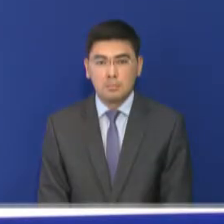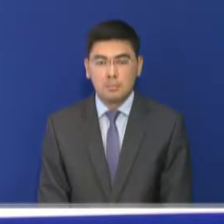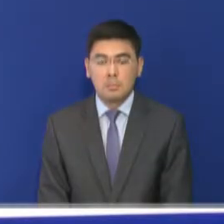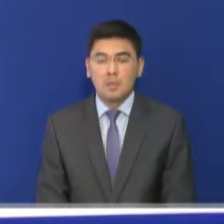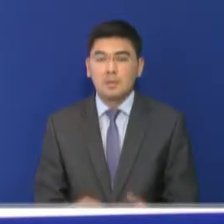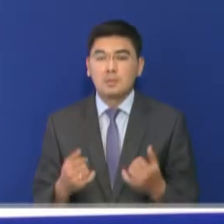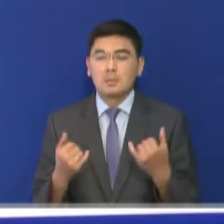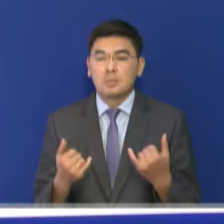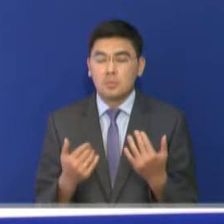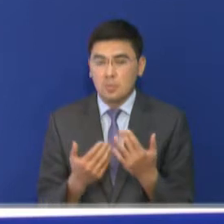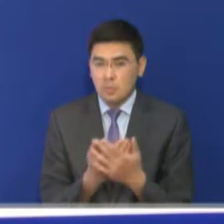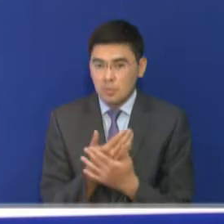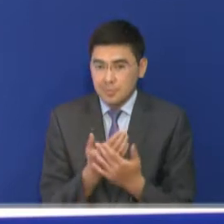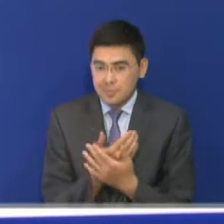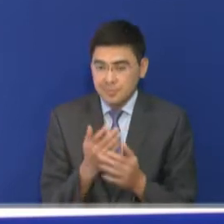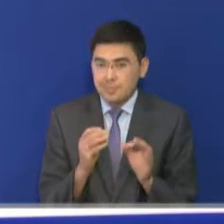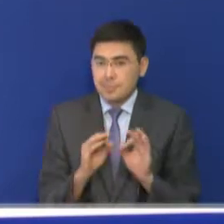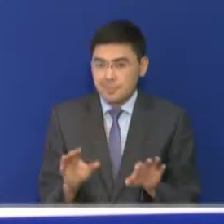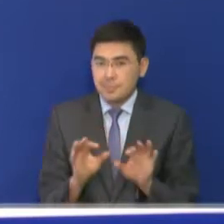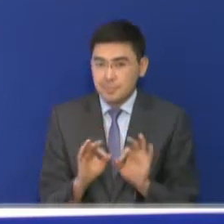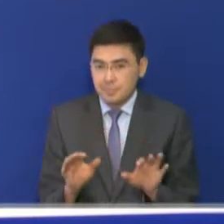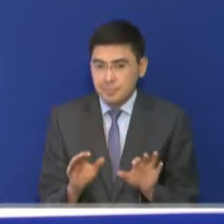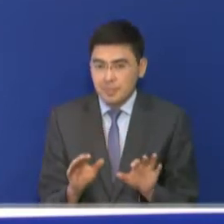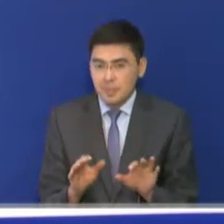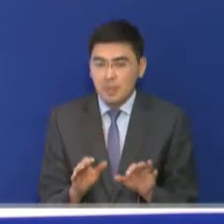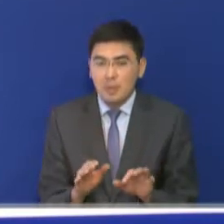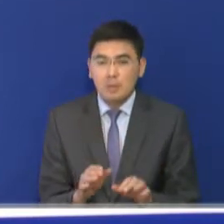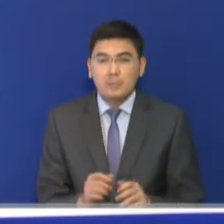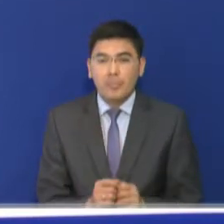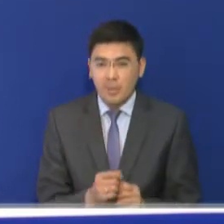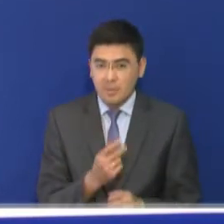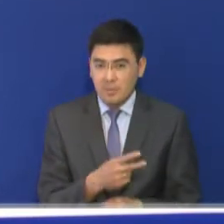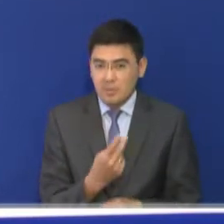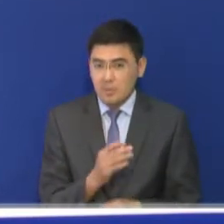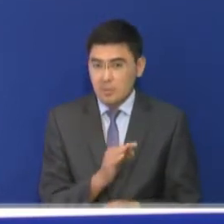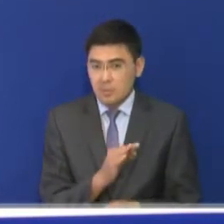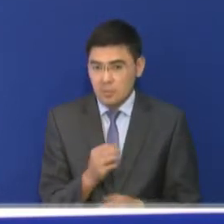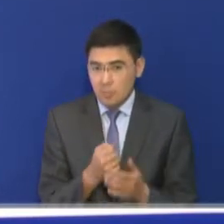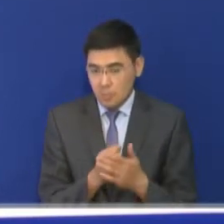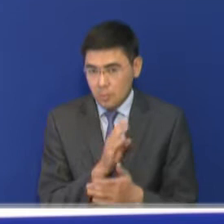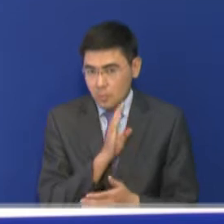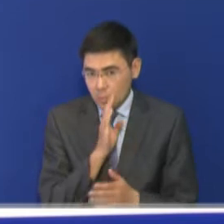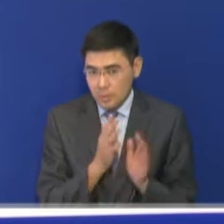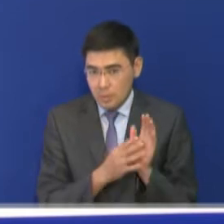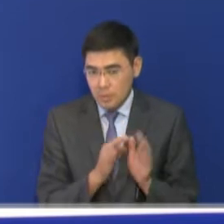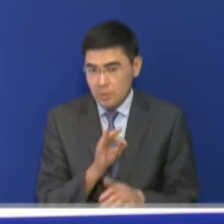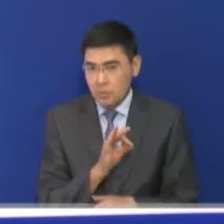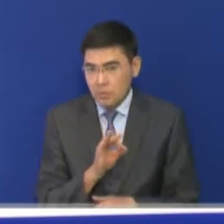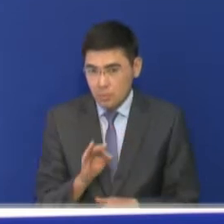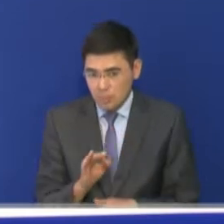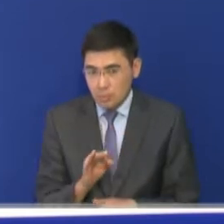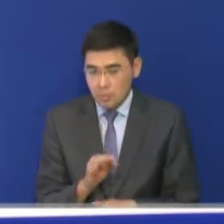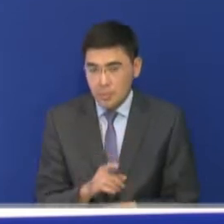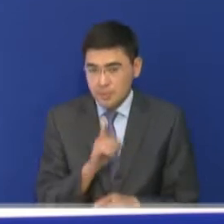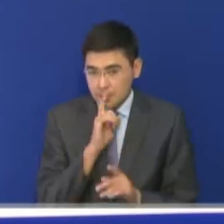Осы және өзге ақпарат жөнінде толығырақ, Қазақстанда тыныштық режимі сағат 22:00-ден таңғы 9:00-ға дейін болады. Парламент мәжілісінің жалпы отырысында